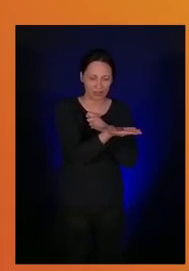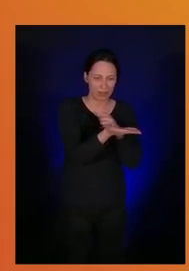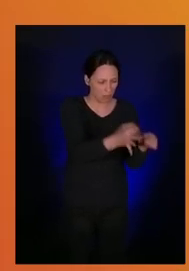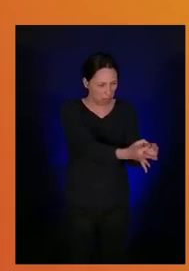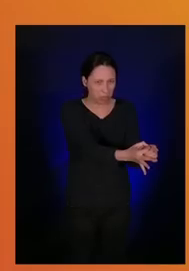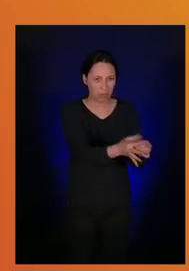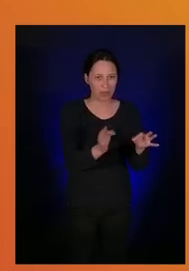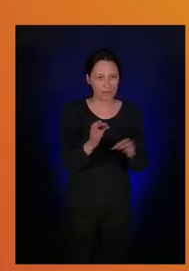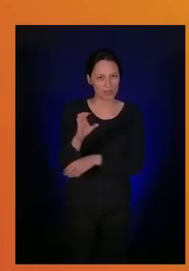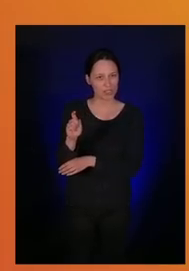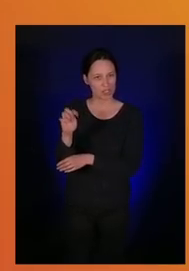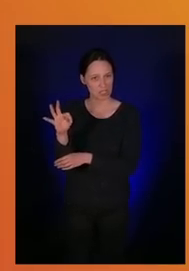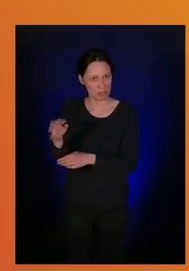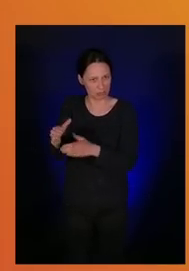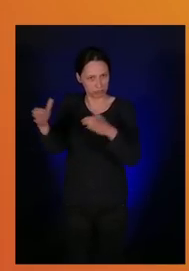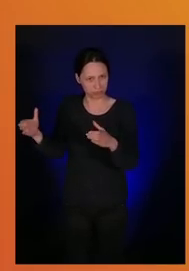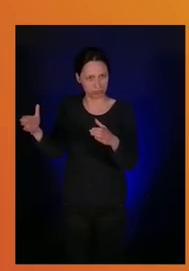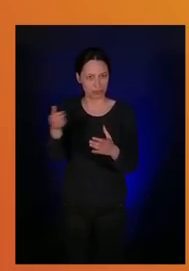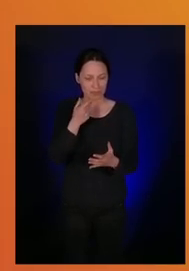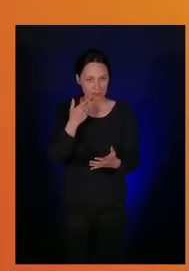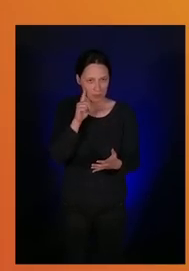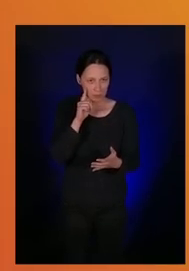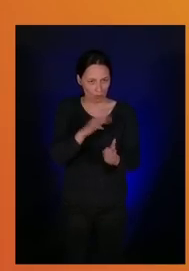représentation géographique et professionnelle.